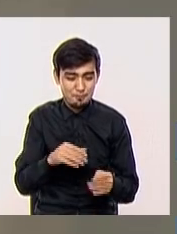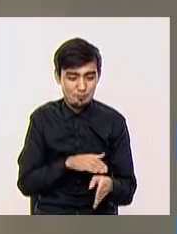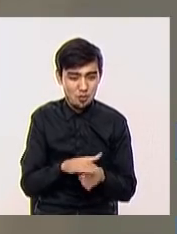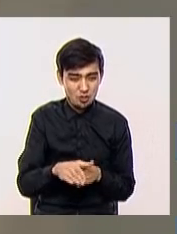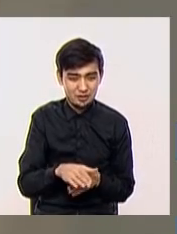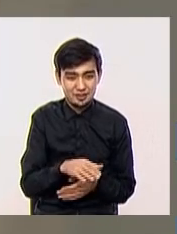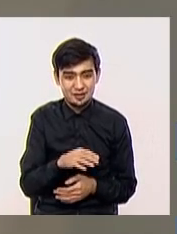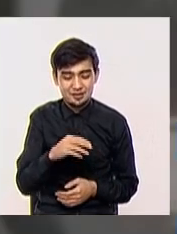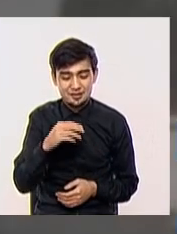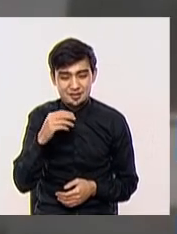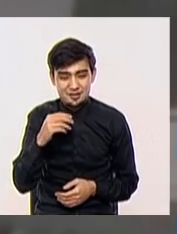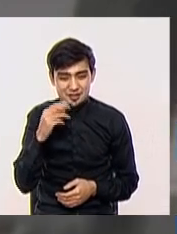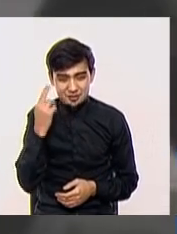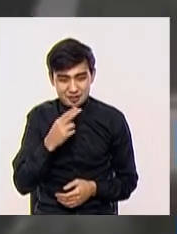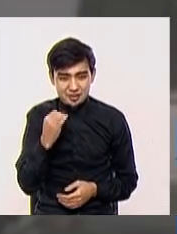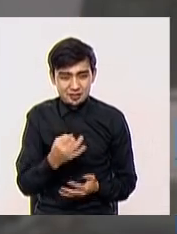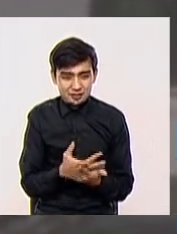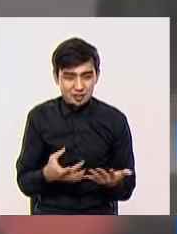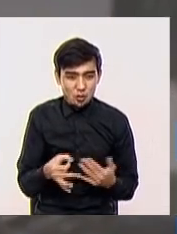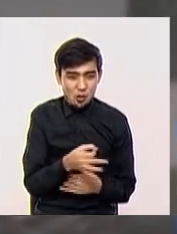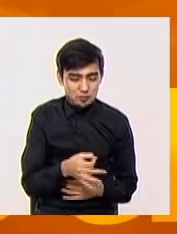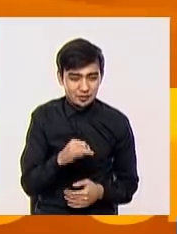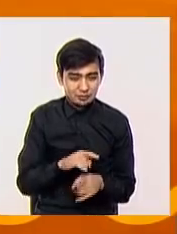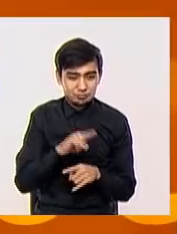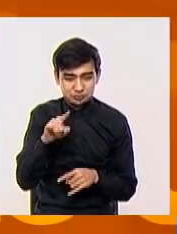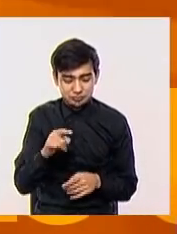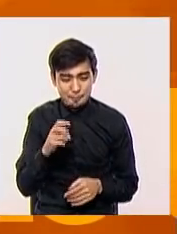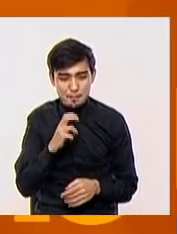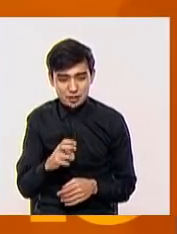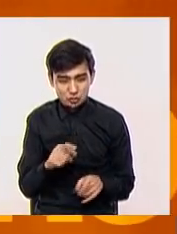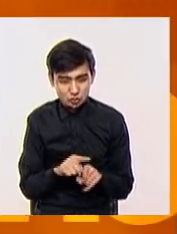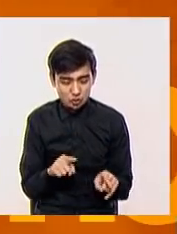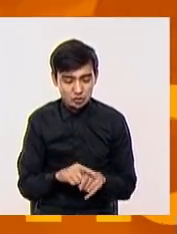оказалась столица и несколько областей. Остановились аэропорт и метро. Там же, в